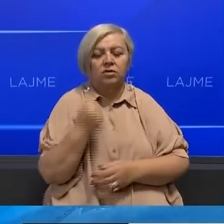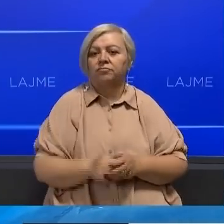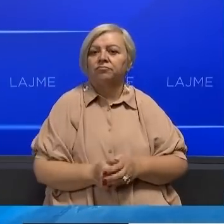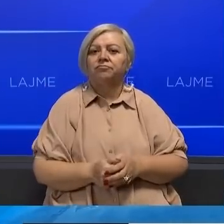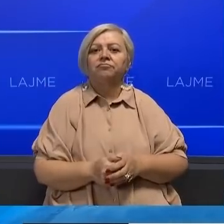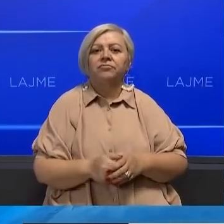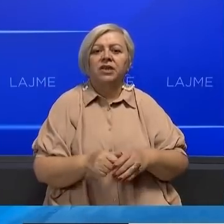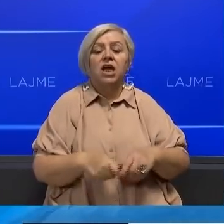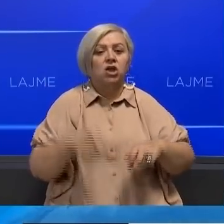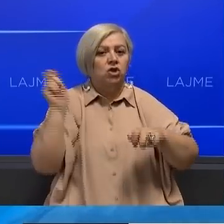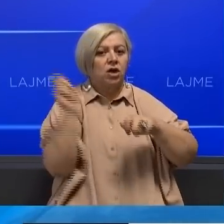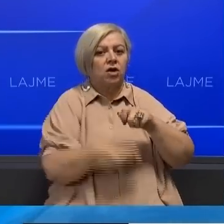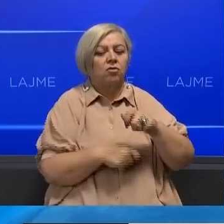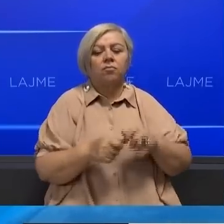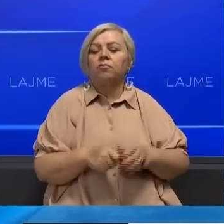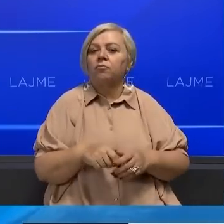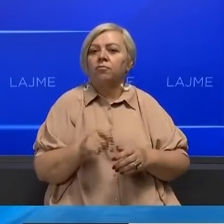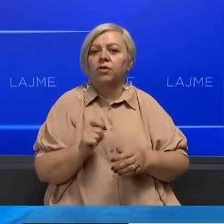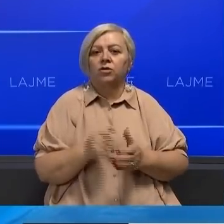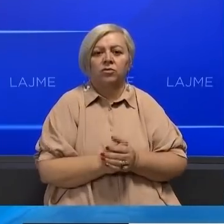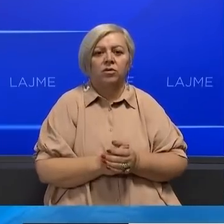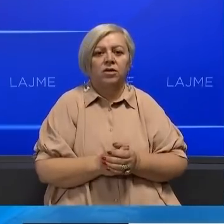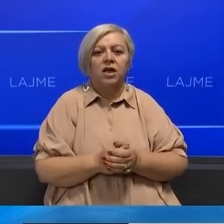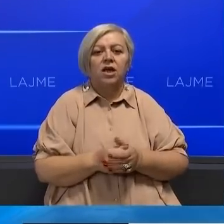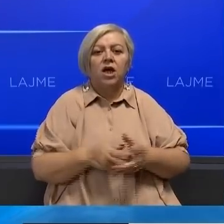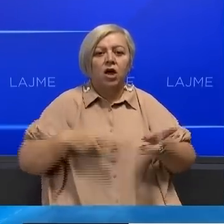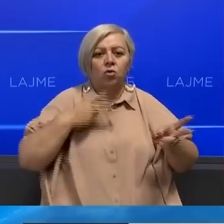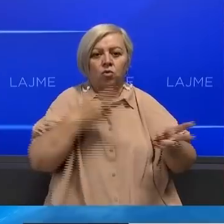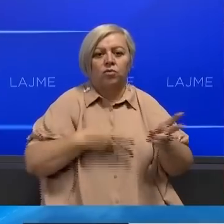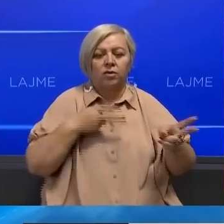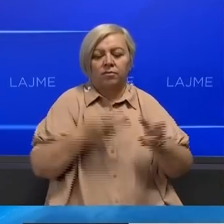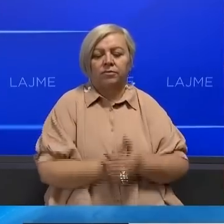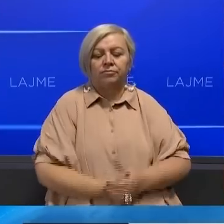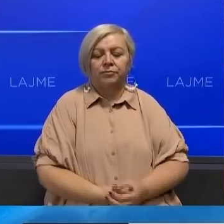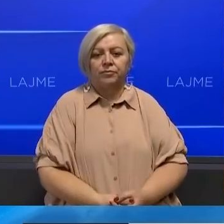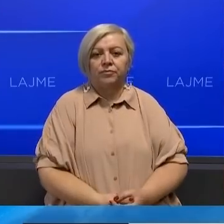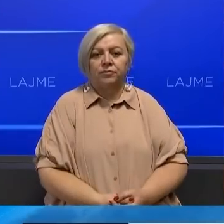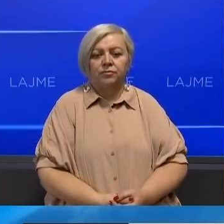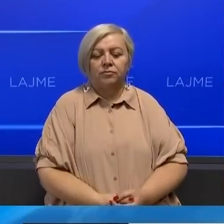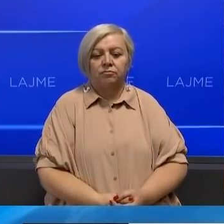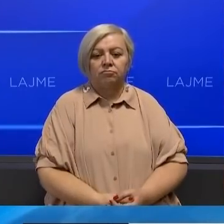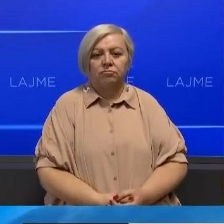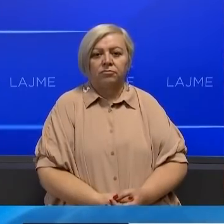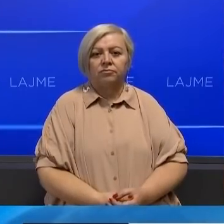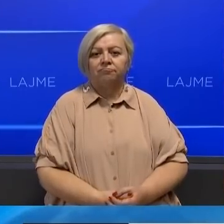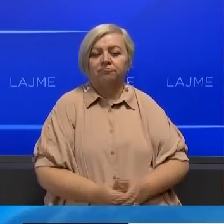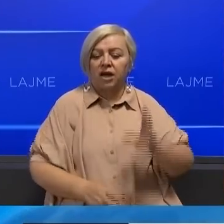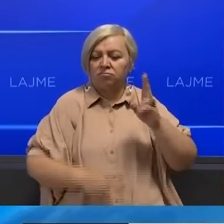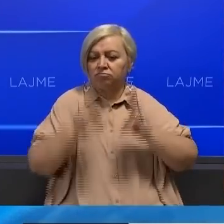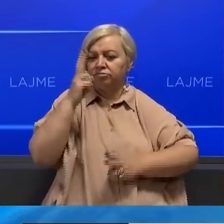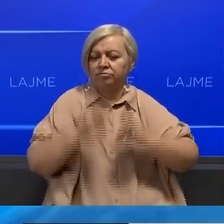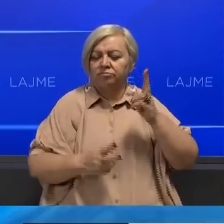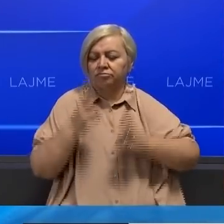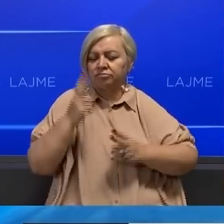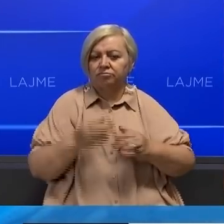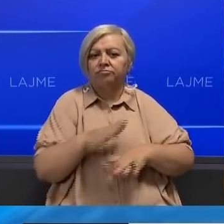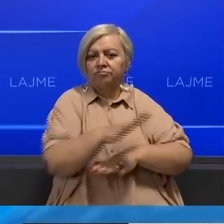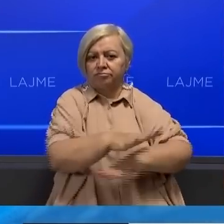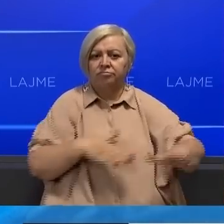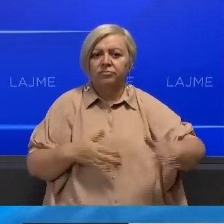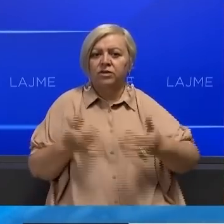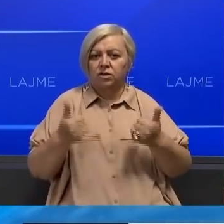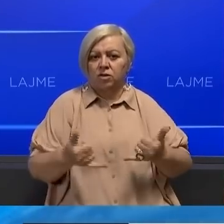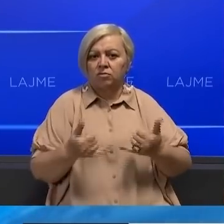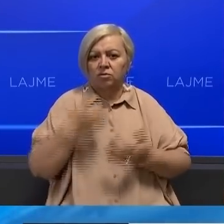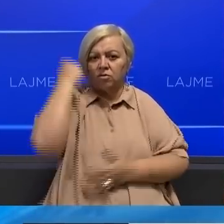shkarkuar bordin e autoritetit regulativ të Hekurudhave. Me replika e kundër replika u zhvillua seanca plenare e Kuvendit